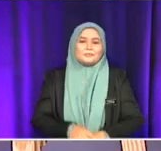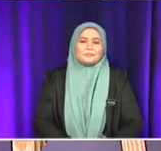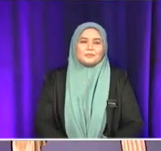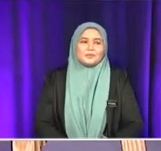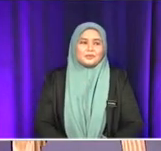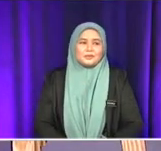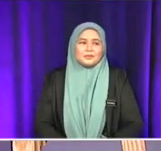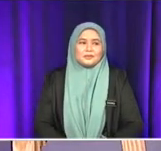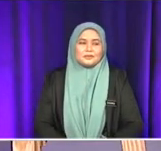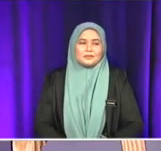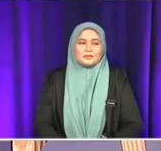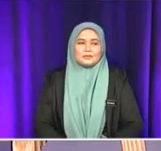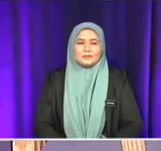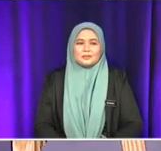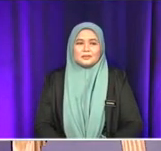Assalamualaikum